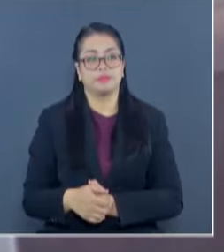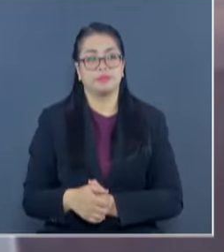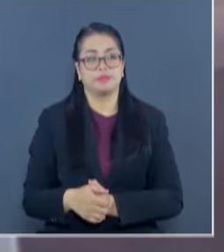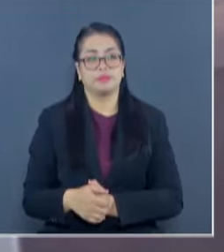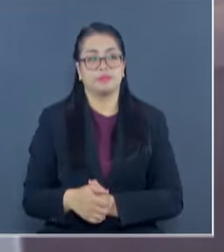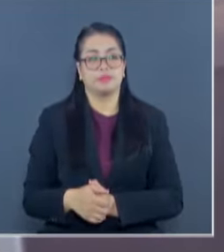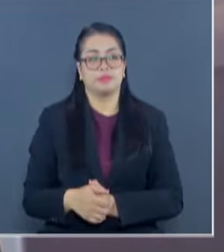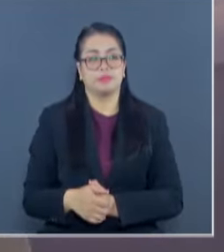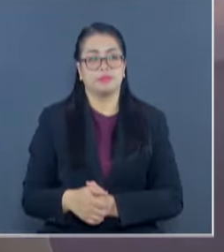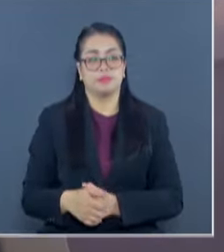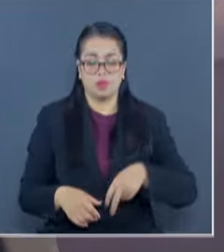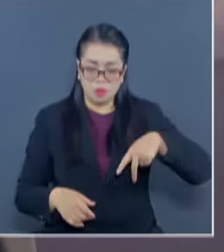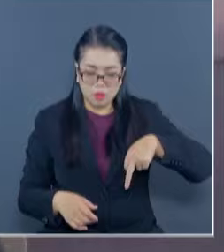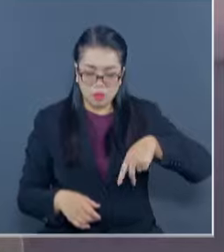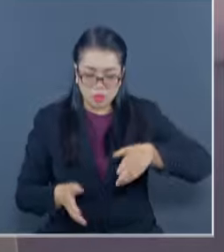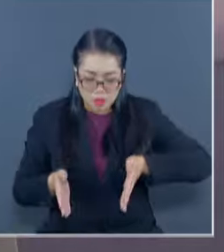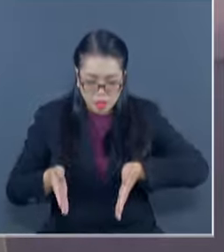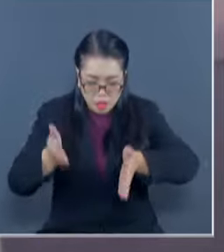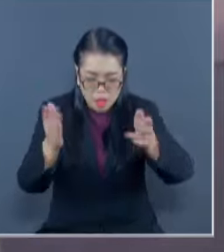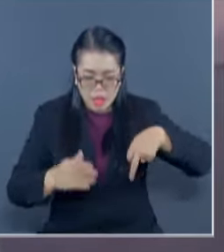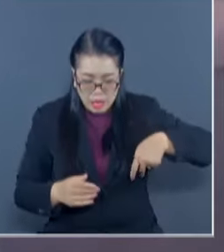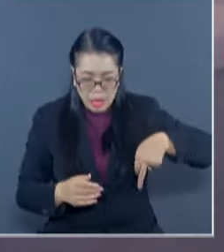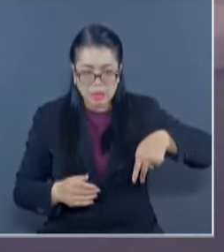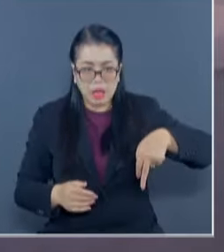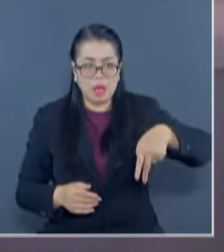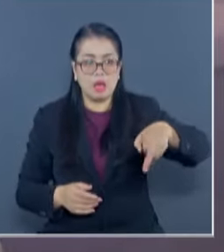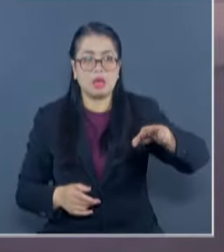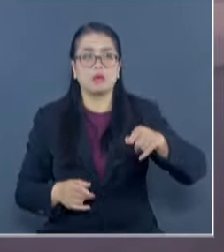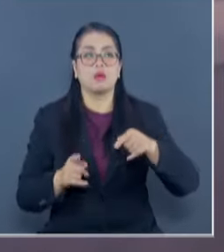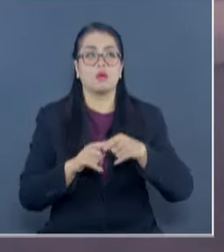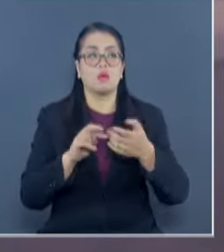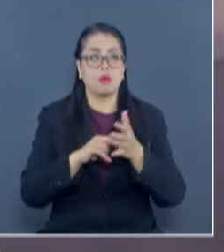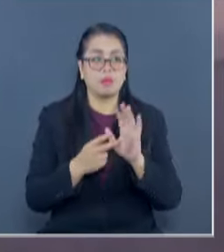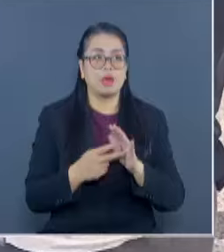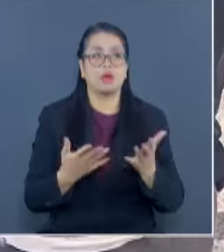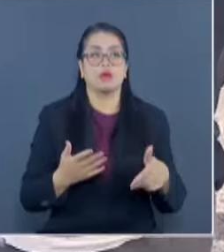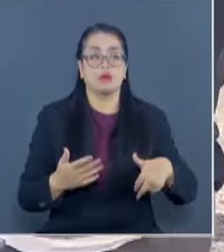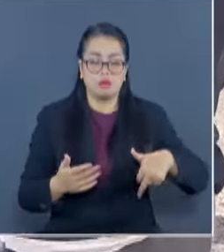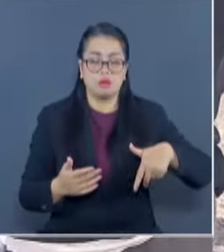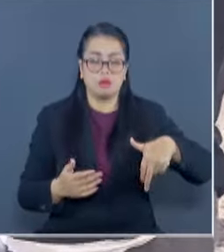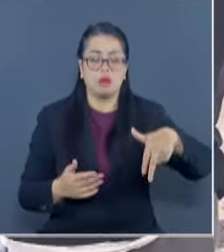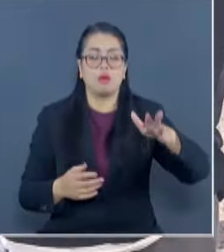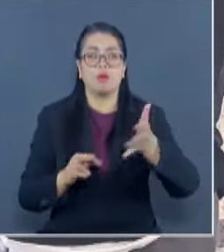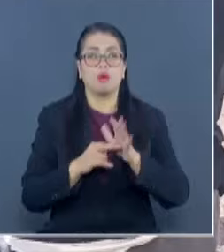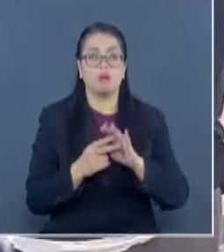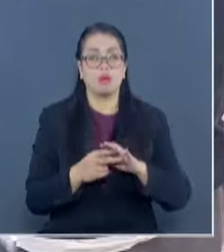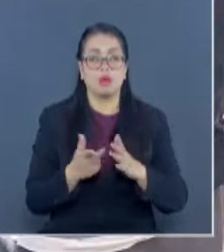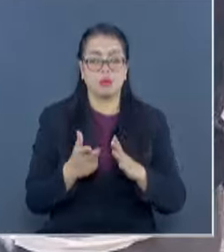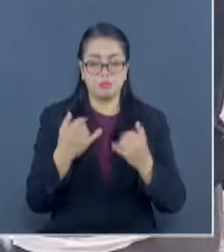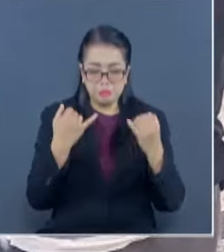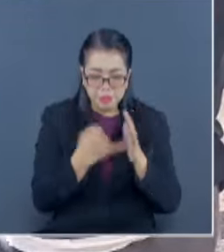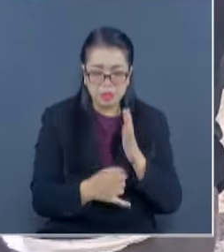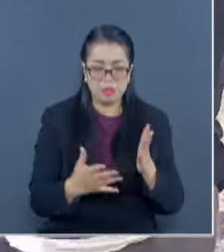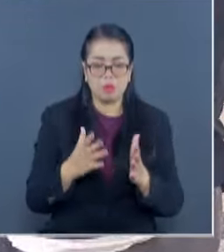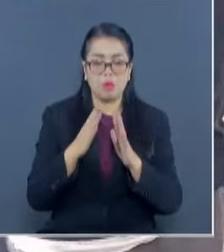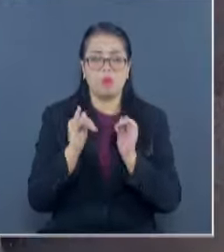ตามรายทางนะครับเพราะว่าอะไรการเดินตามรายทางมันเป็นช่องหนึ่งของมิจฉาชีพนะครับ โอ้โหนี่คุณเอสนาแกบอกเลยฮะวัดนี้เ